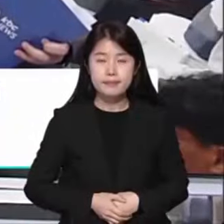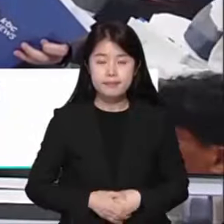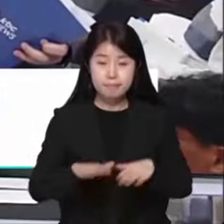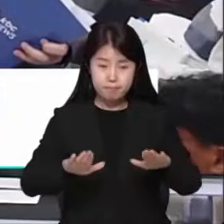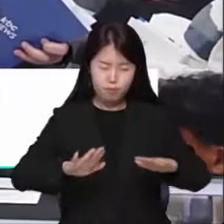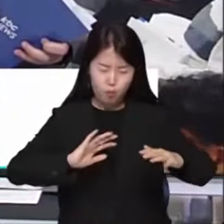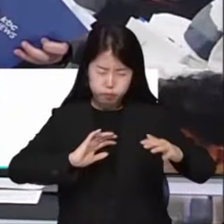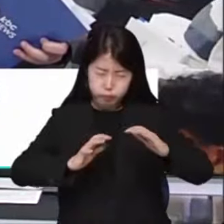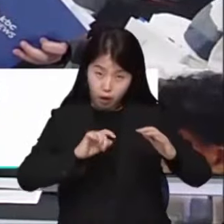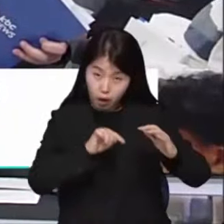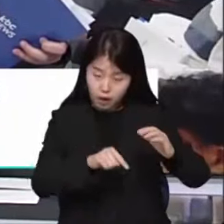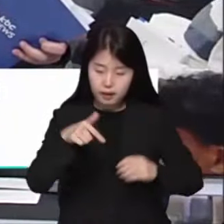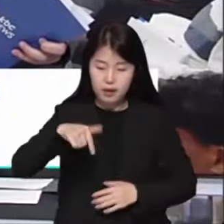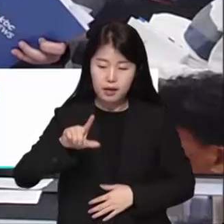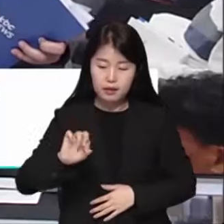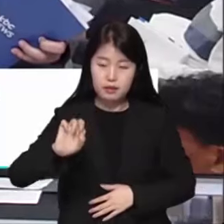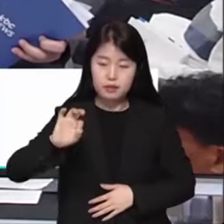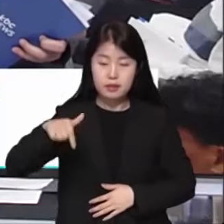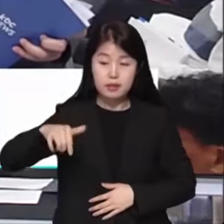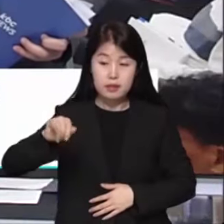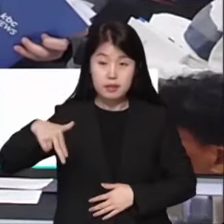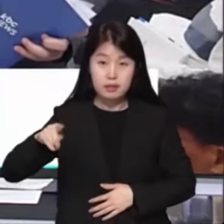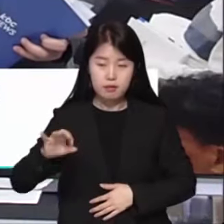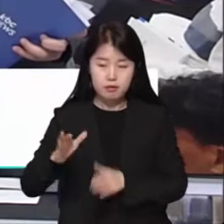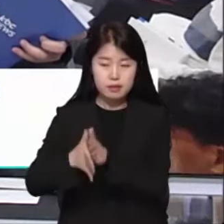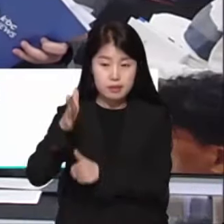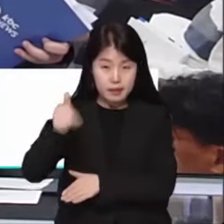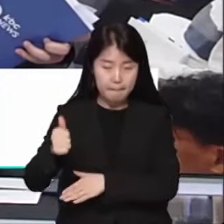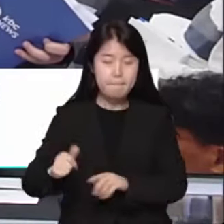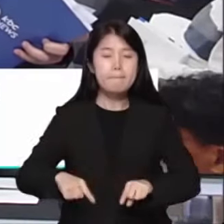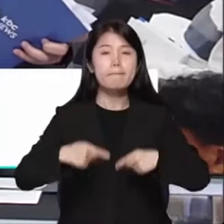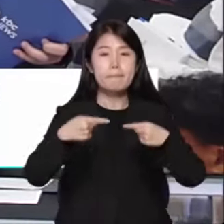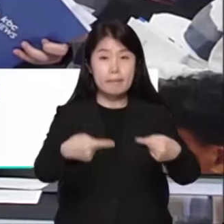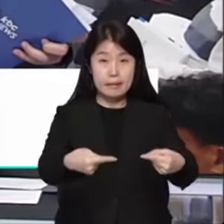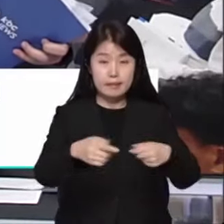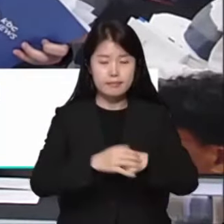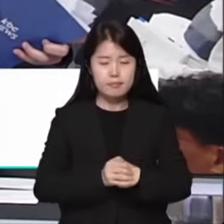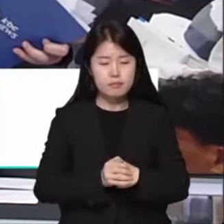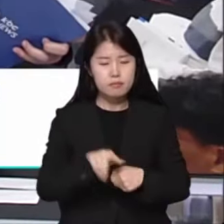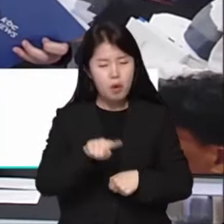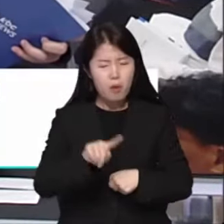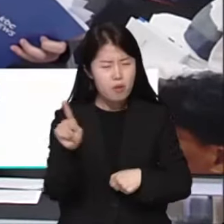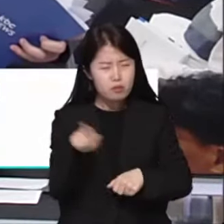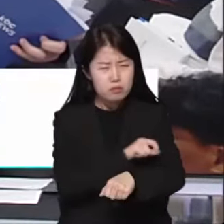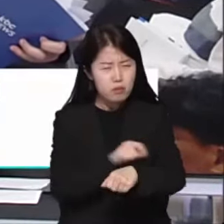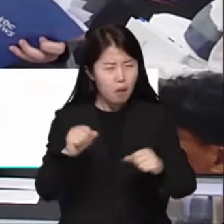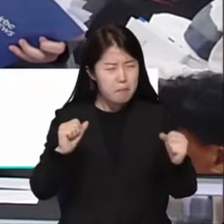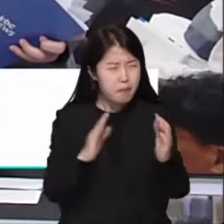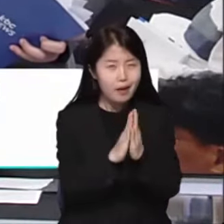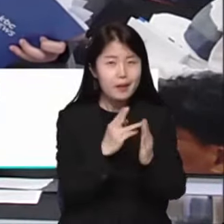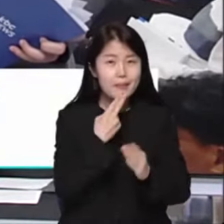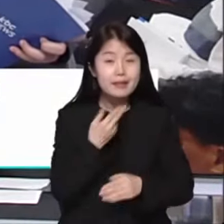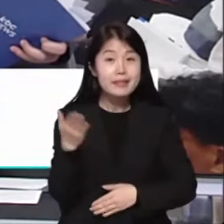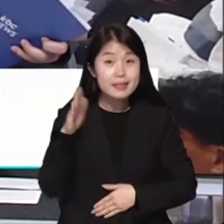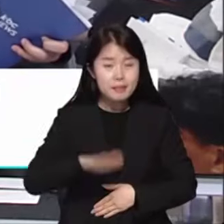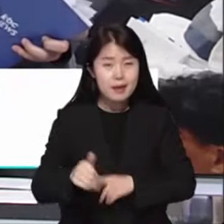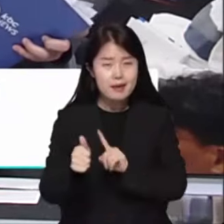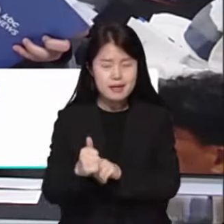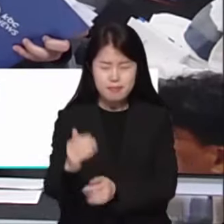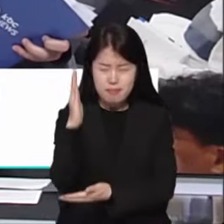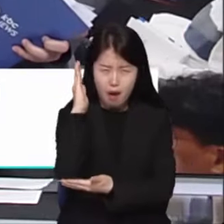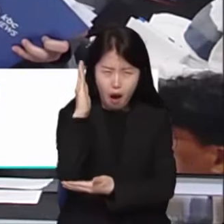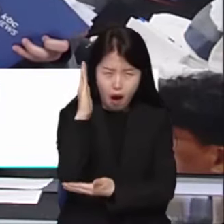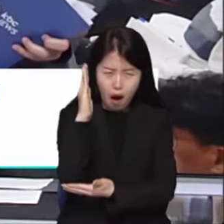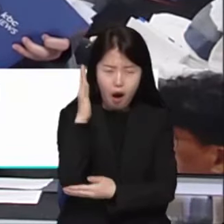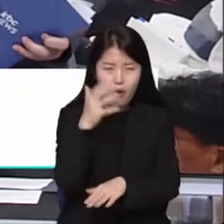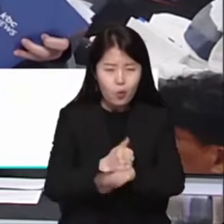이번 토론회에는 강기정 광주광역시장도 참석했습니다. 우려됐던 충돌은 일어나지 않았지만 강 시장이 작심하고 발언해